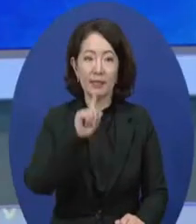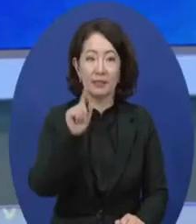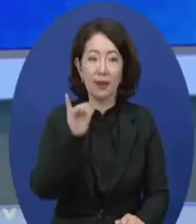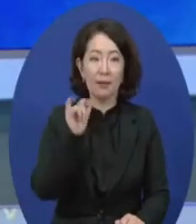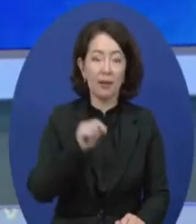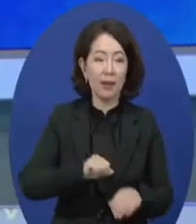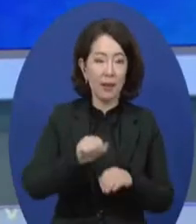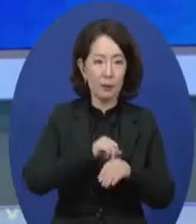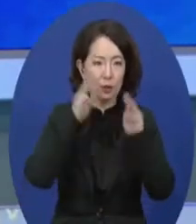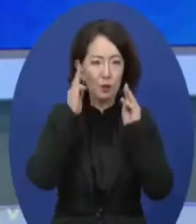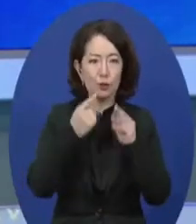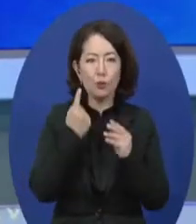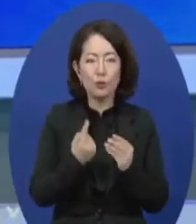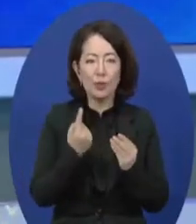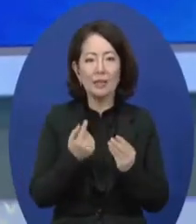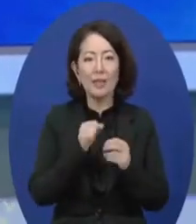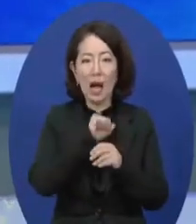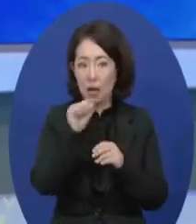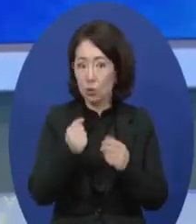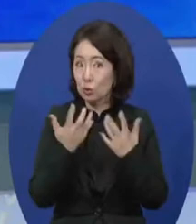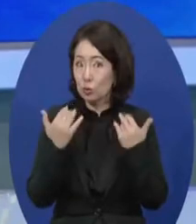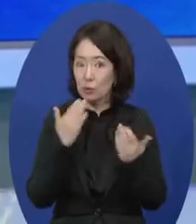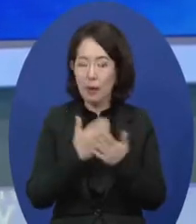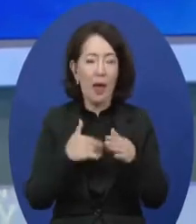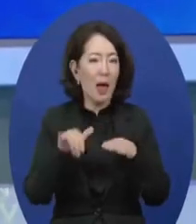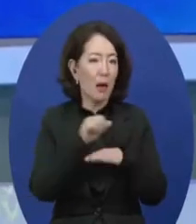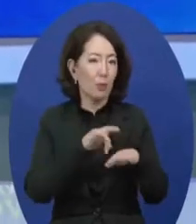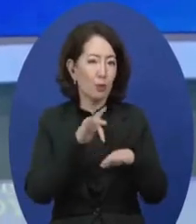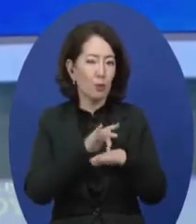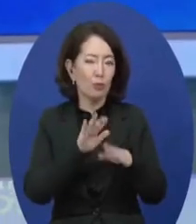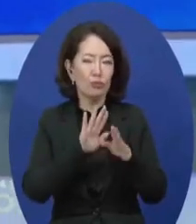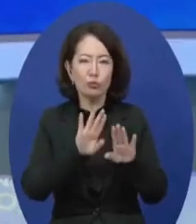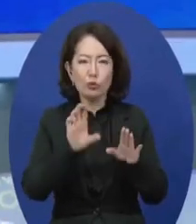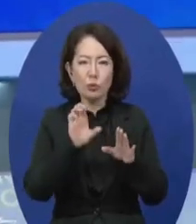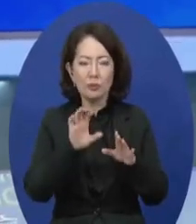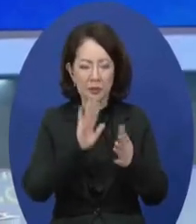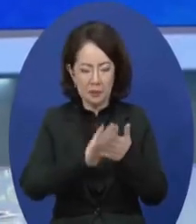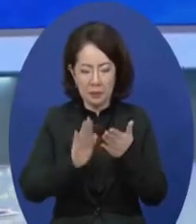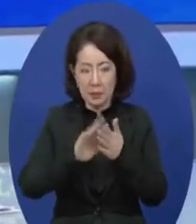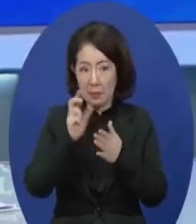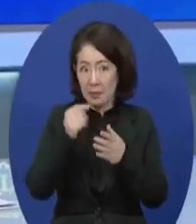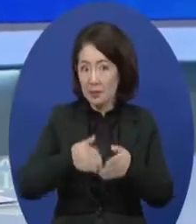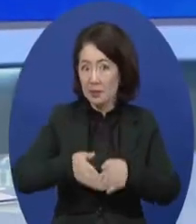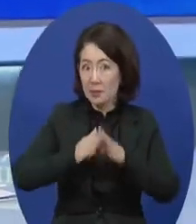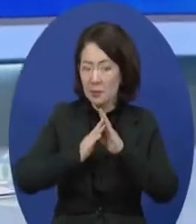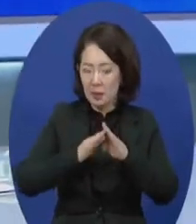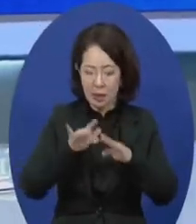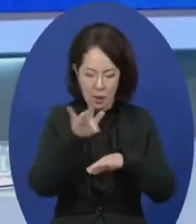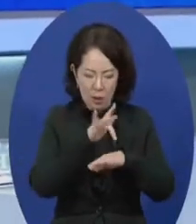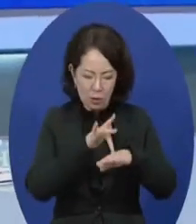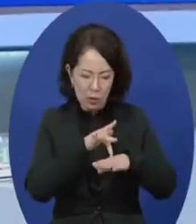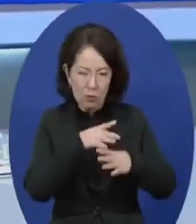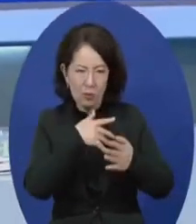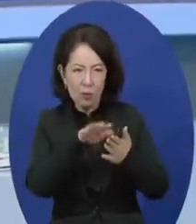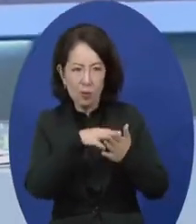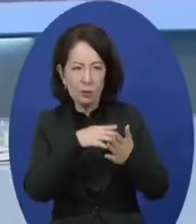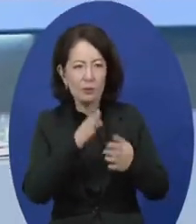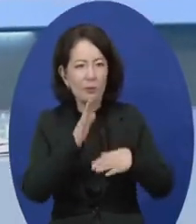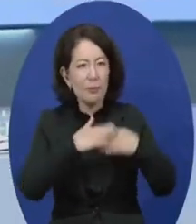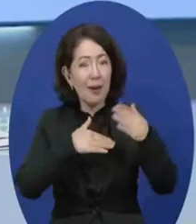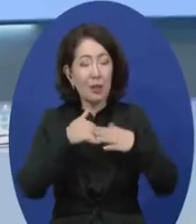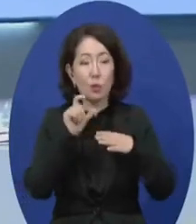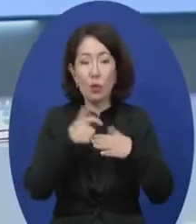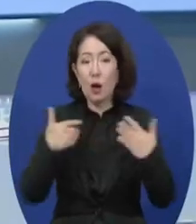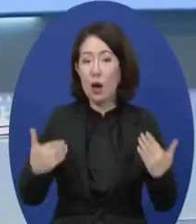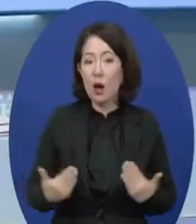Завхан аймаг шийдлээ хүлээсэн асуудал олон байна. Аймгийн төв болон сумдад цэвэрлэх байгууламж шинээр барих, сумдын төвлөрсөн бохир усны шугам сүлжээг барих гээд